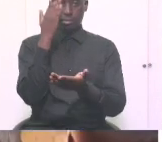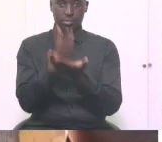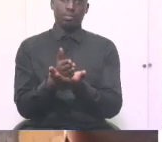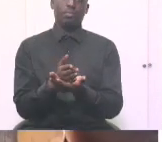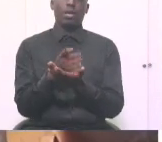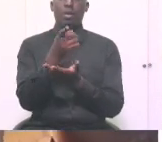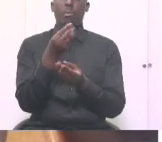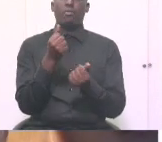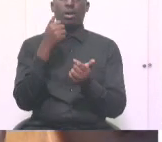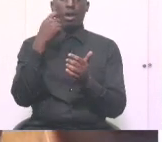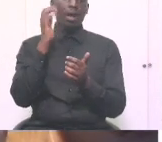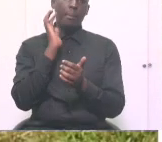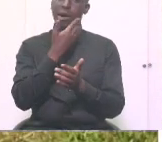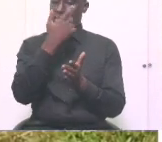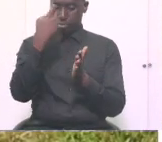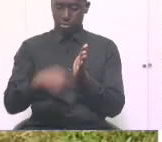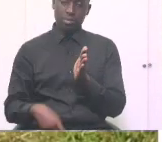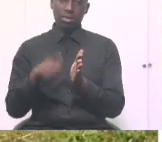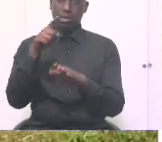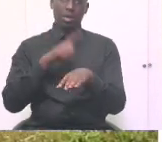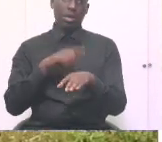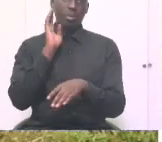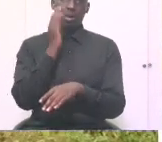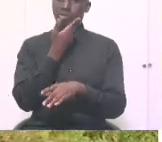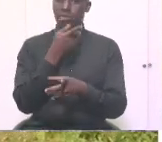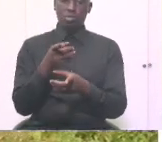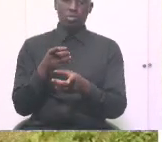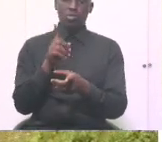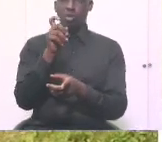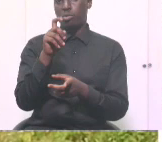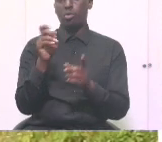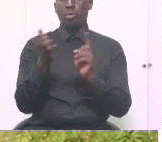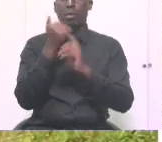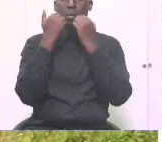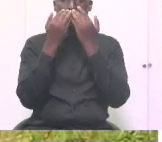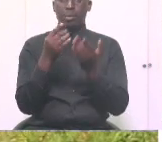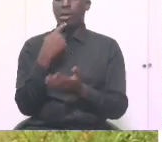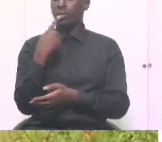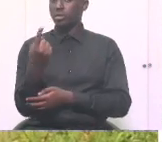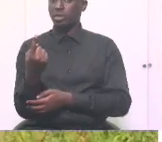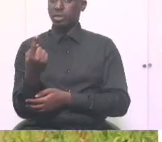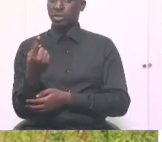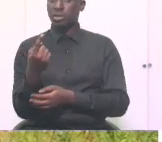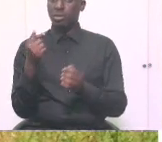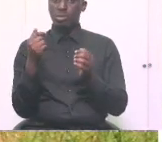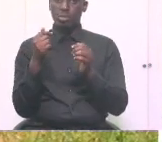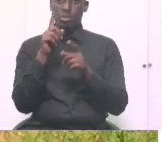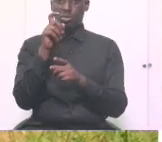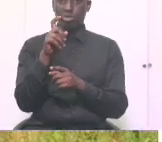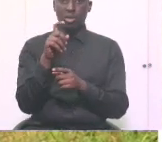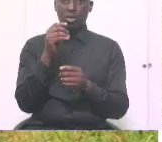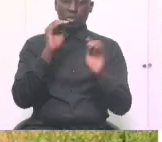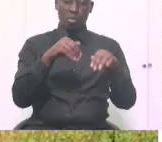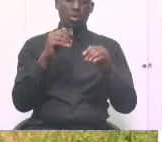ayo mafaranga y'amazi bazayadukata. Kine gihe amazi n'ay'umuceri nta nubwo kinaboneka. Nubwo bavuze ngo umuceri ngo kuwuhinga ngo